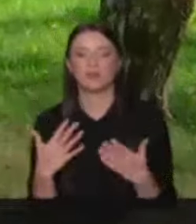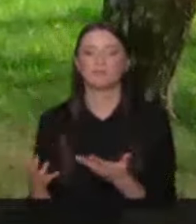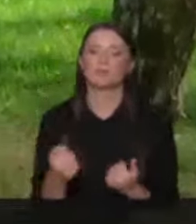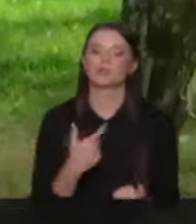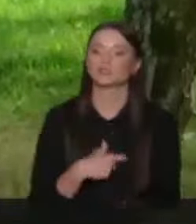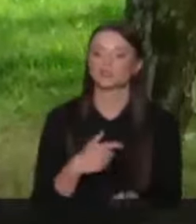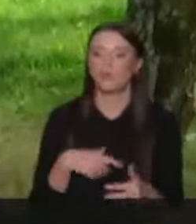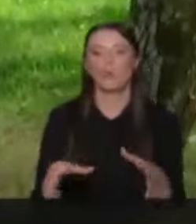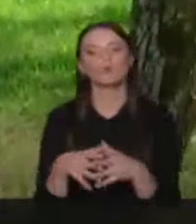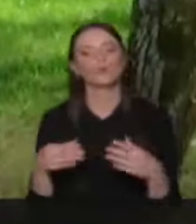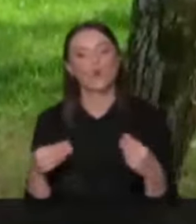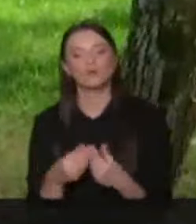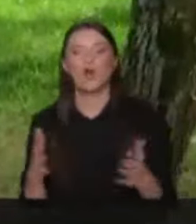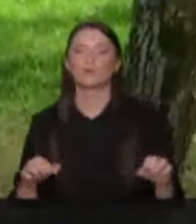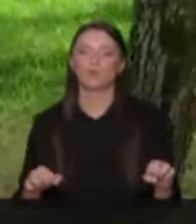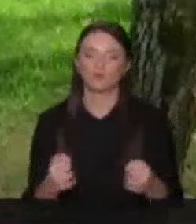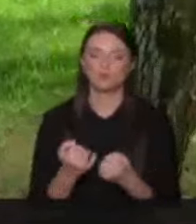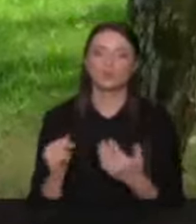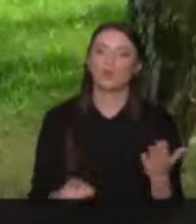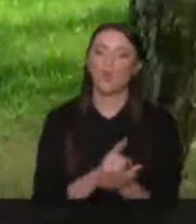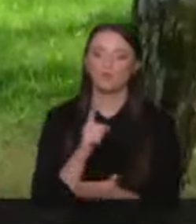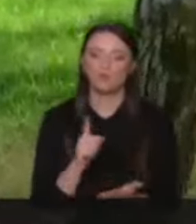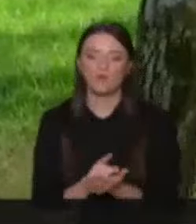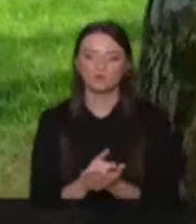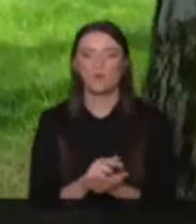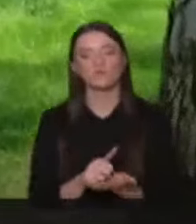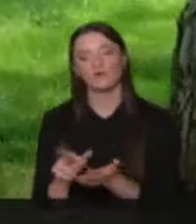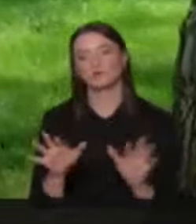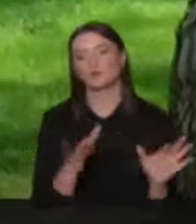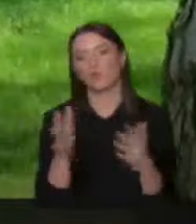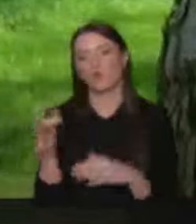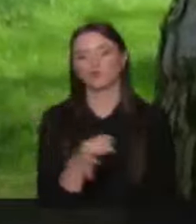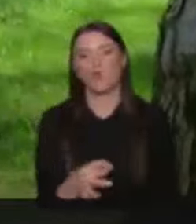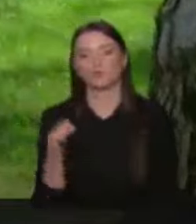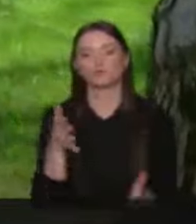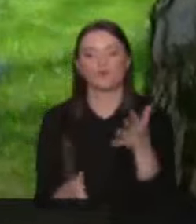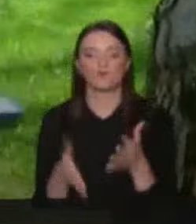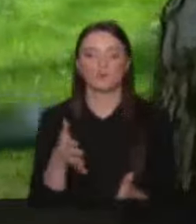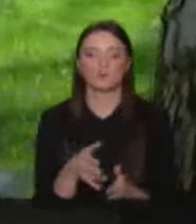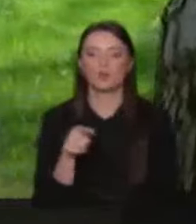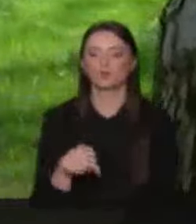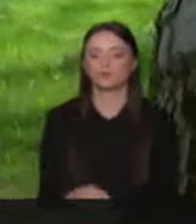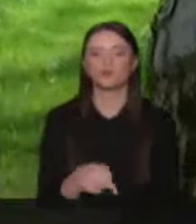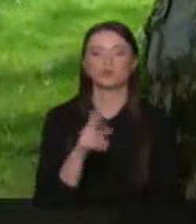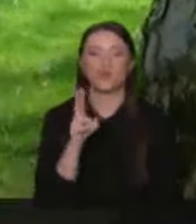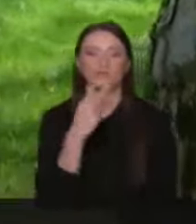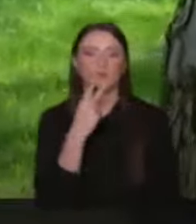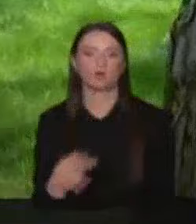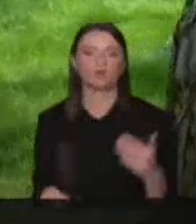собою родину або ж друзів і обов'язково йдіть гуляти до острова Оболонському. Тут він, як ви бачите, оновлюється і